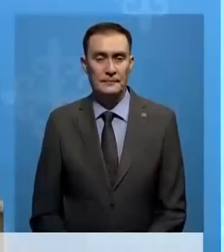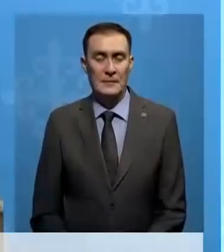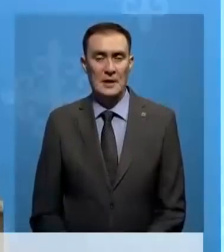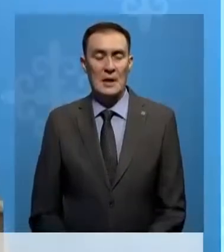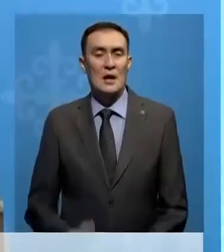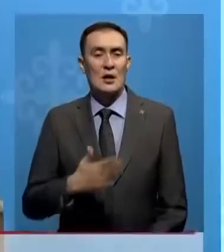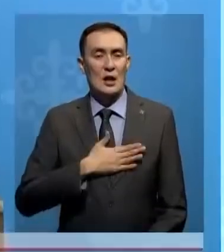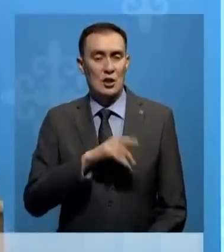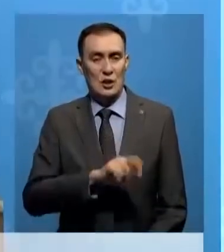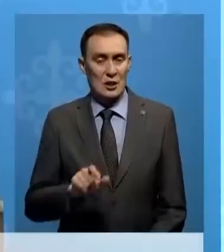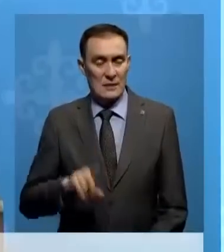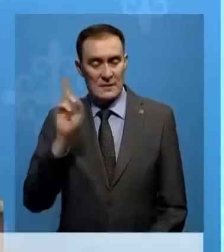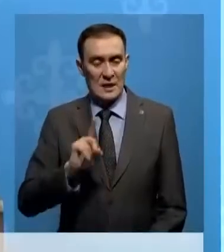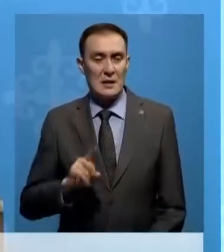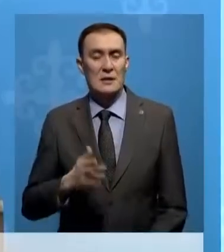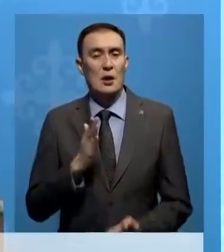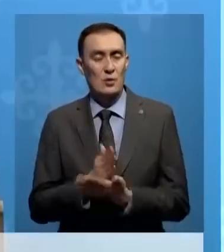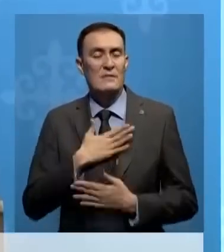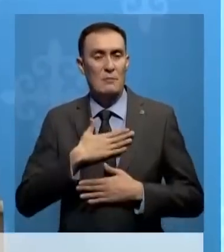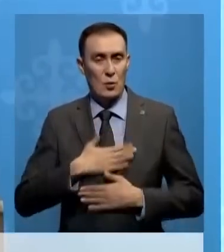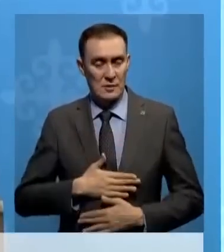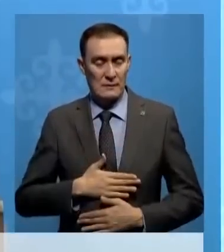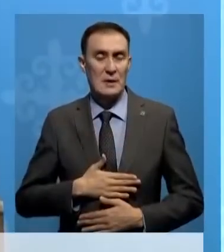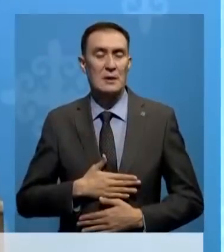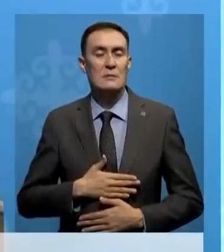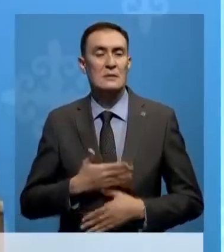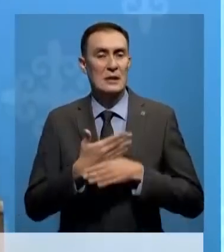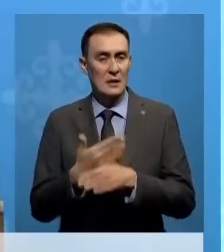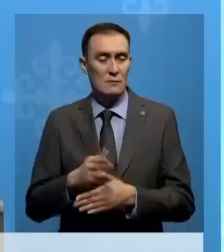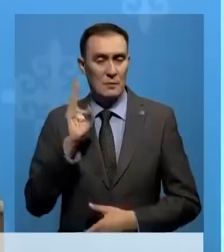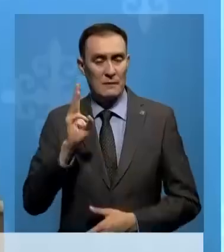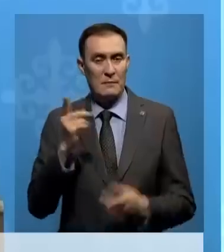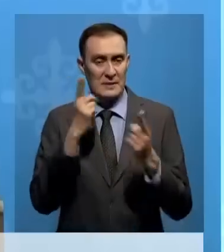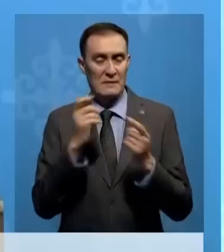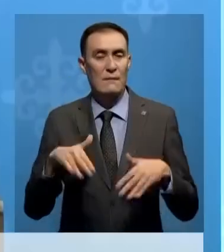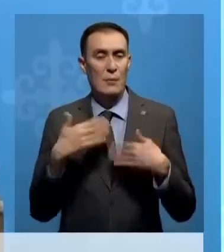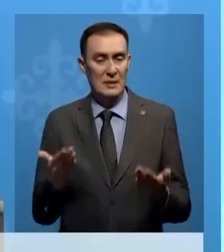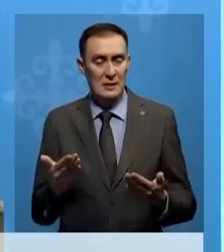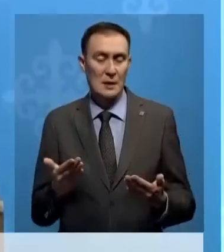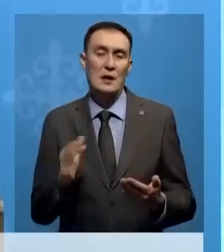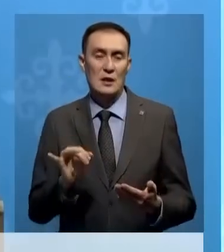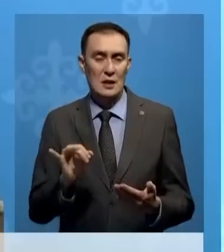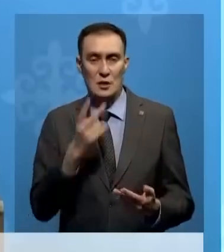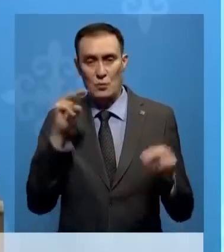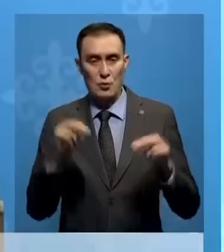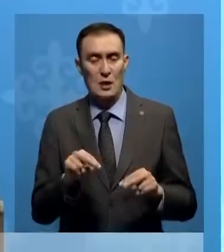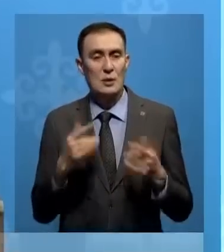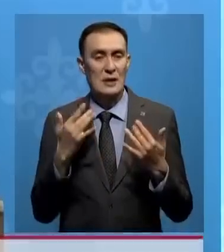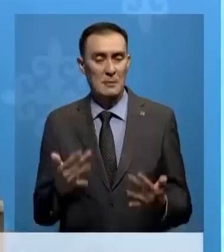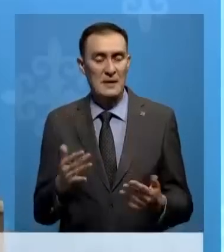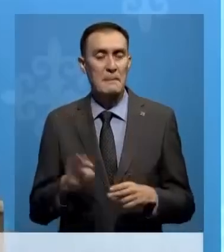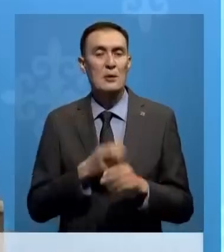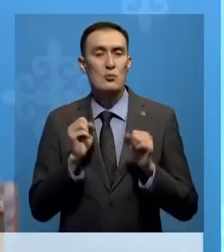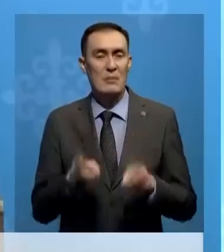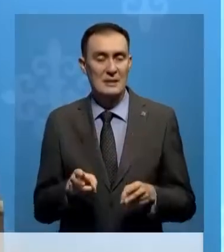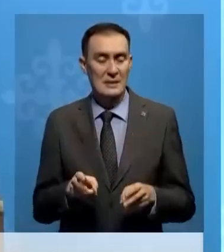Все наши граждане в Израиле проявляют спокойствие, максимально содействуют дипломатам в предоставлении необходимой информации и соблюдают все требования и меры